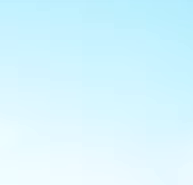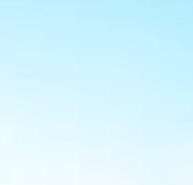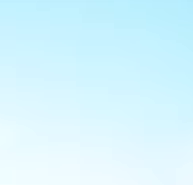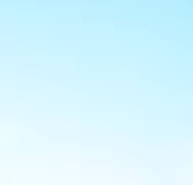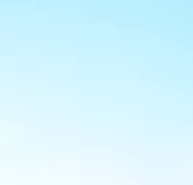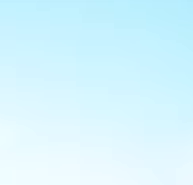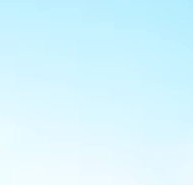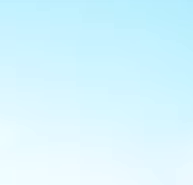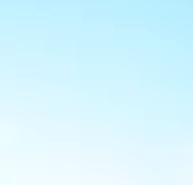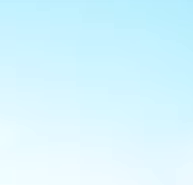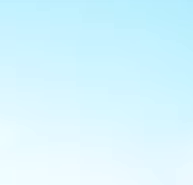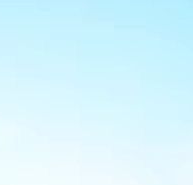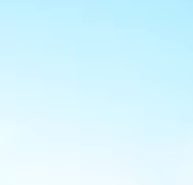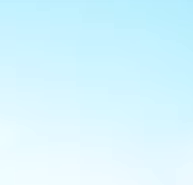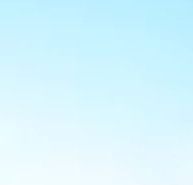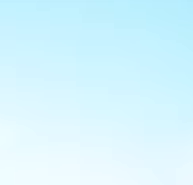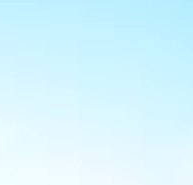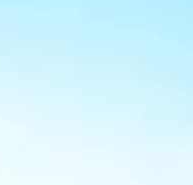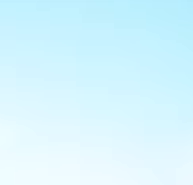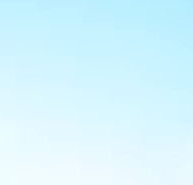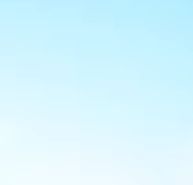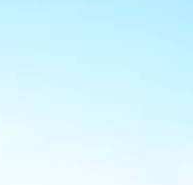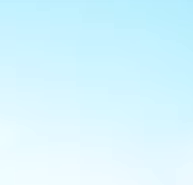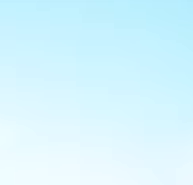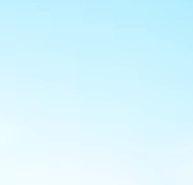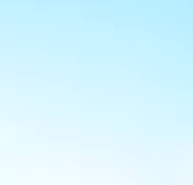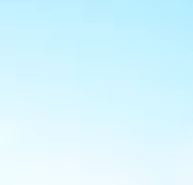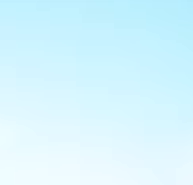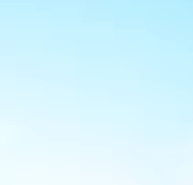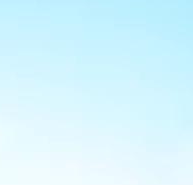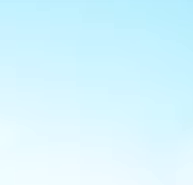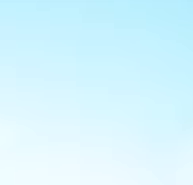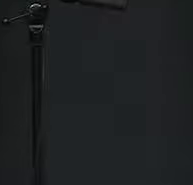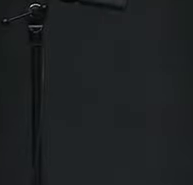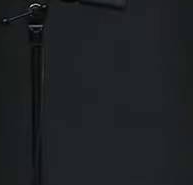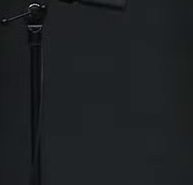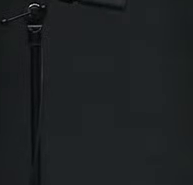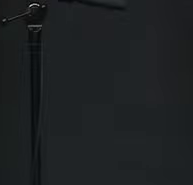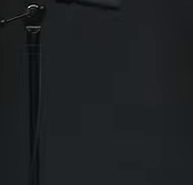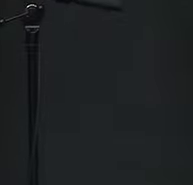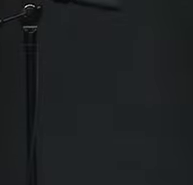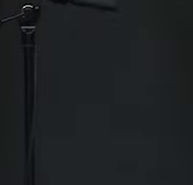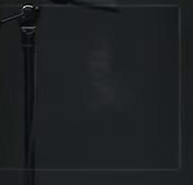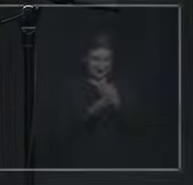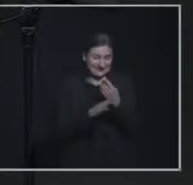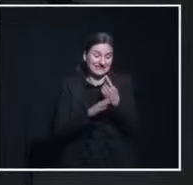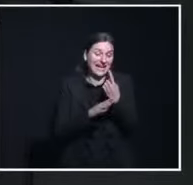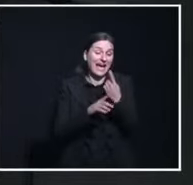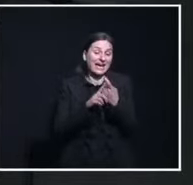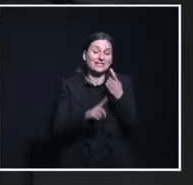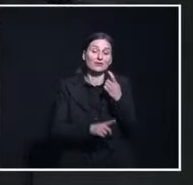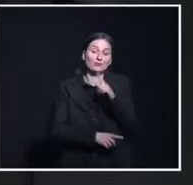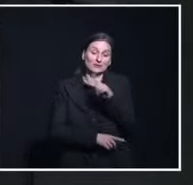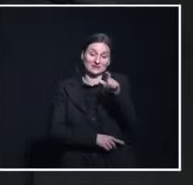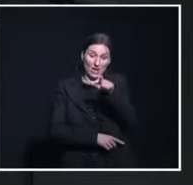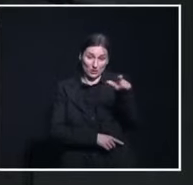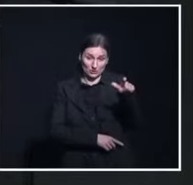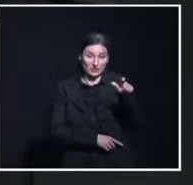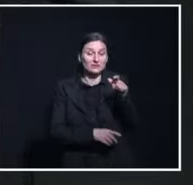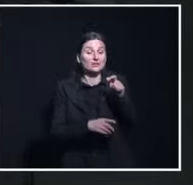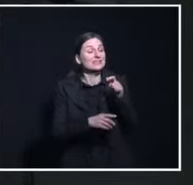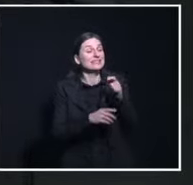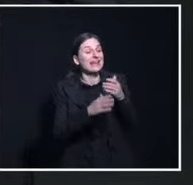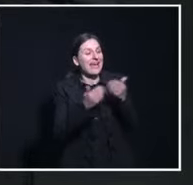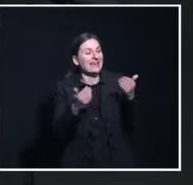Sie haben gerade Benno Neuburger kennengelernt. Er ist einer von 1000 Menschen, an die wir heute erinnern. Und extra aus den